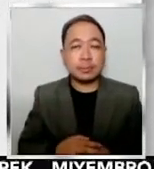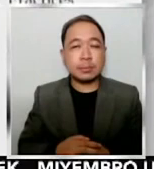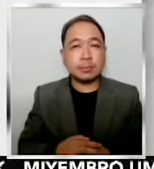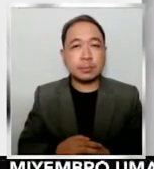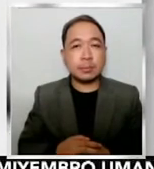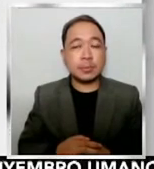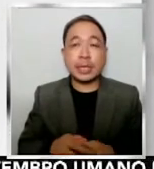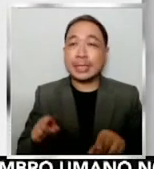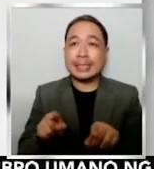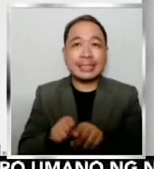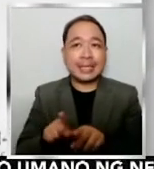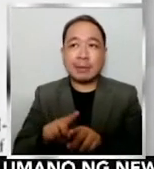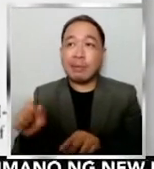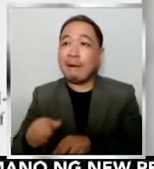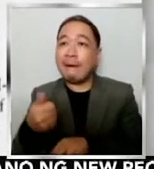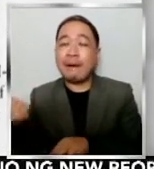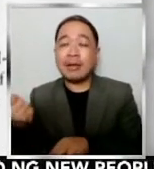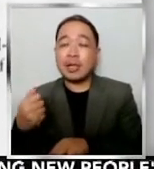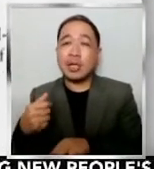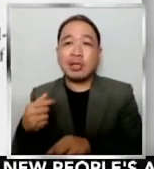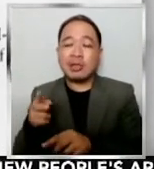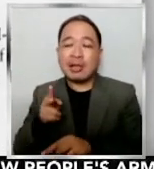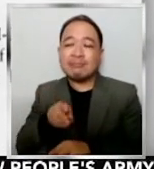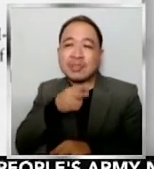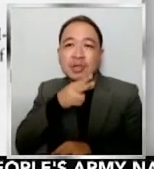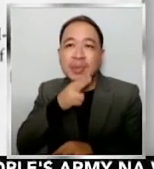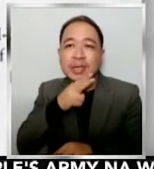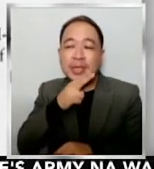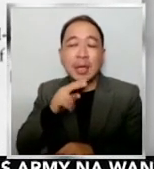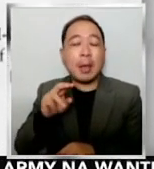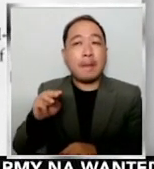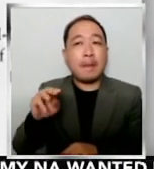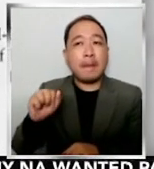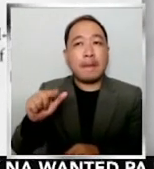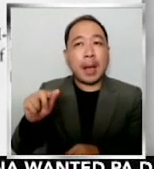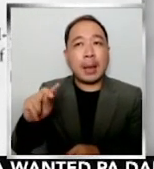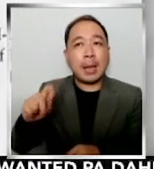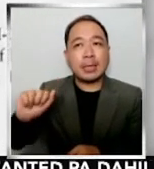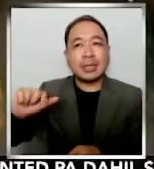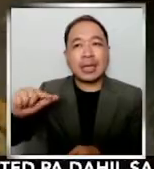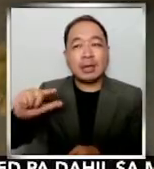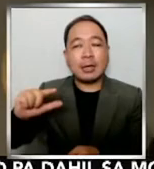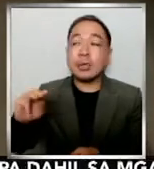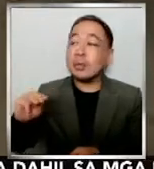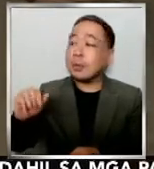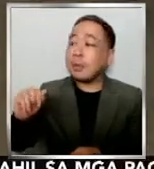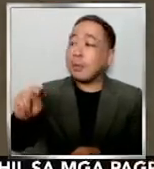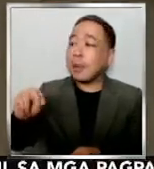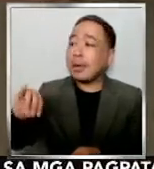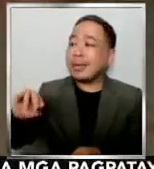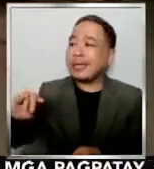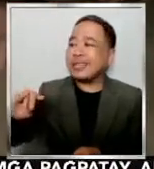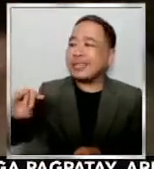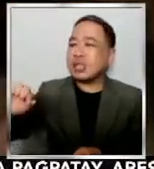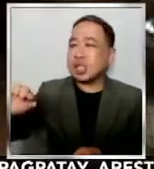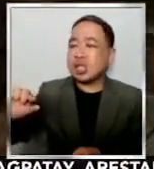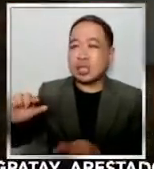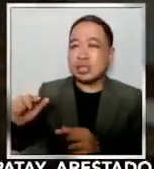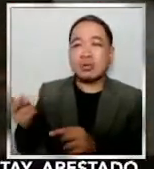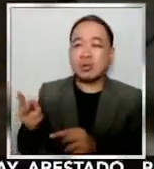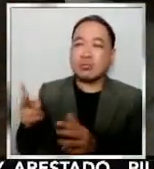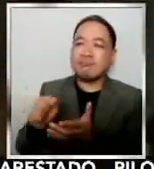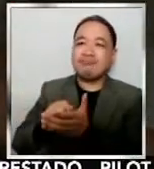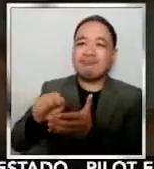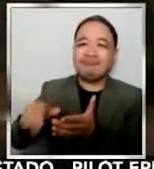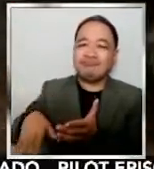ni Napoles na sina Renato Manantan at Narcisa Maningding. Kasalukuyang nakadetine sa Correctional Institute for Women